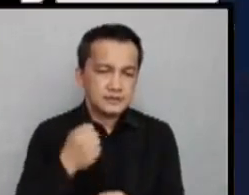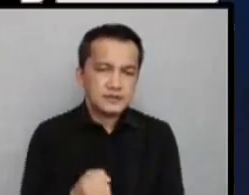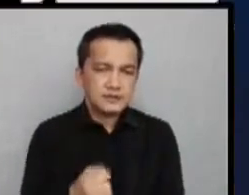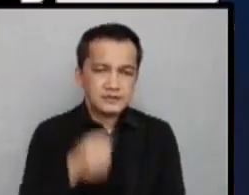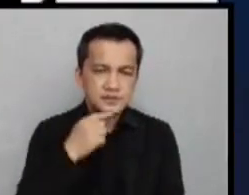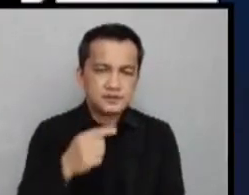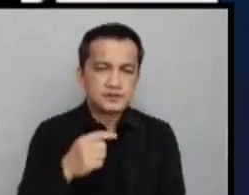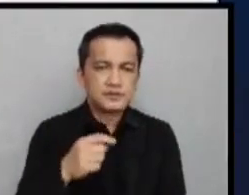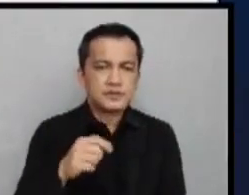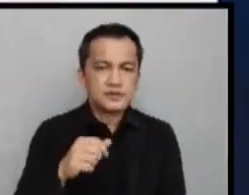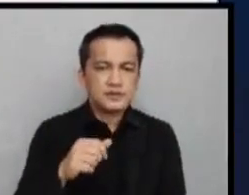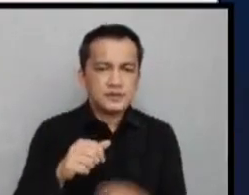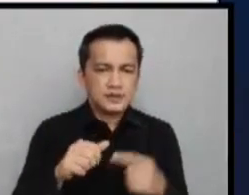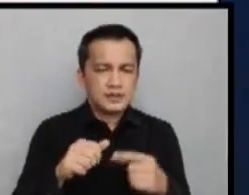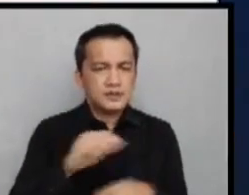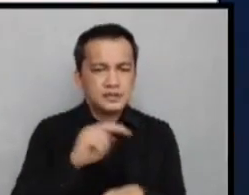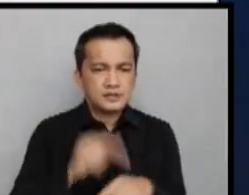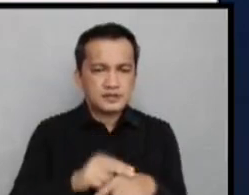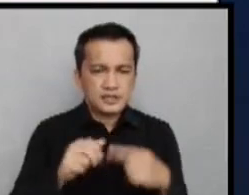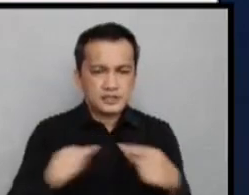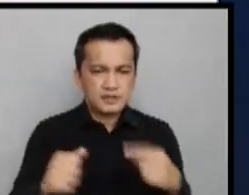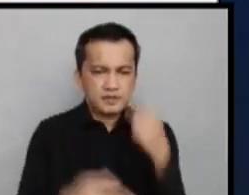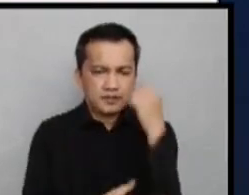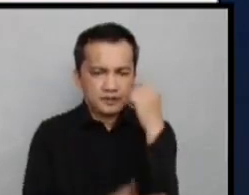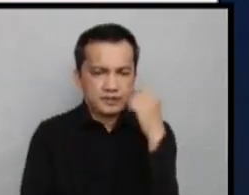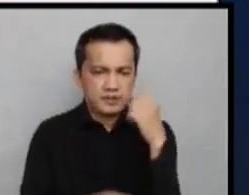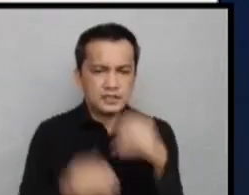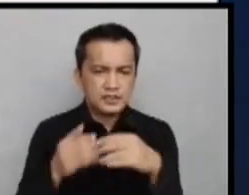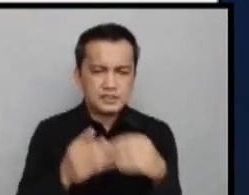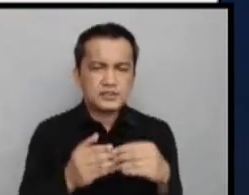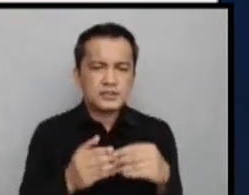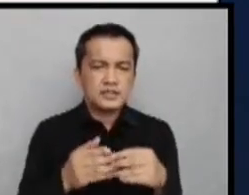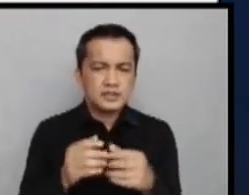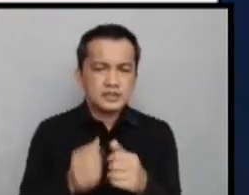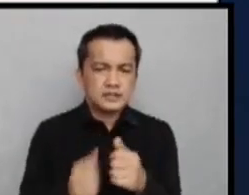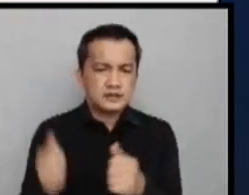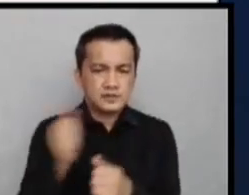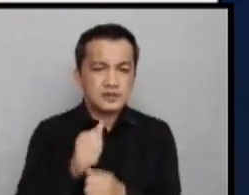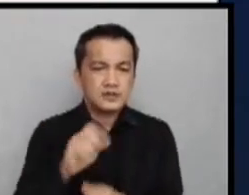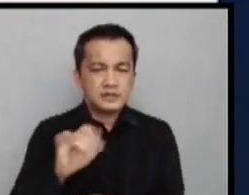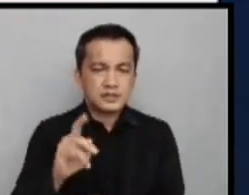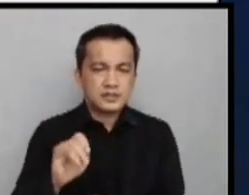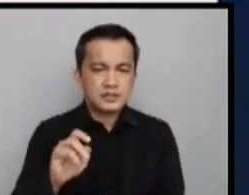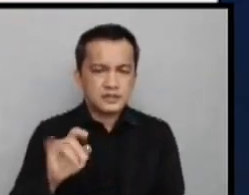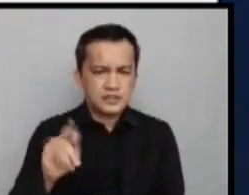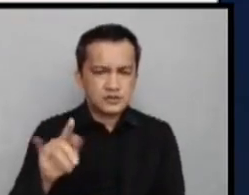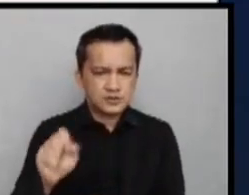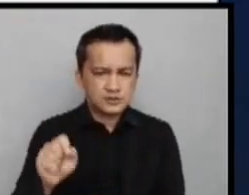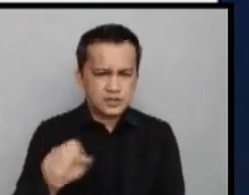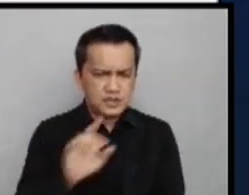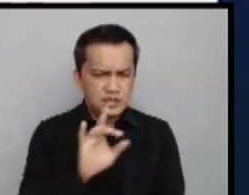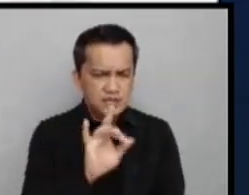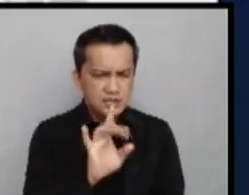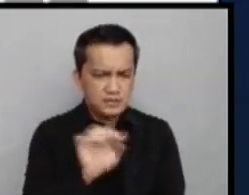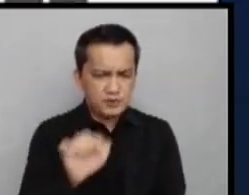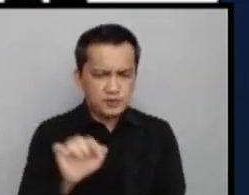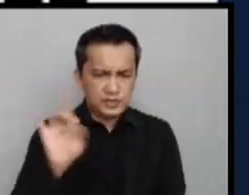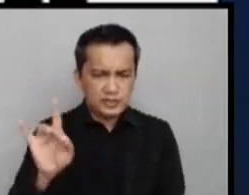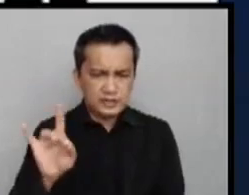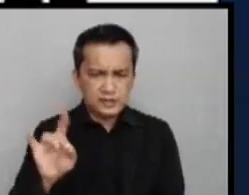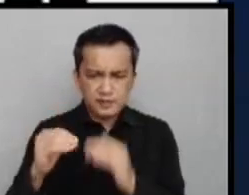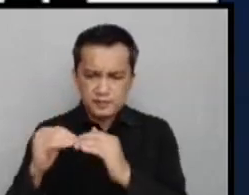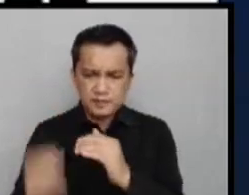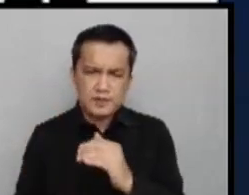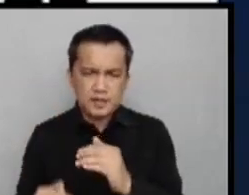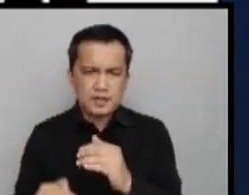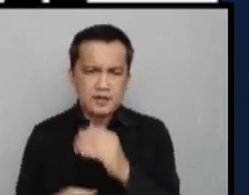Anti-Poverty Commission Lead Convener Secretary Lopez Santos III, mula sa 18.8% ay pipilitin nilang ibaba ang poverty incidence